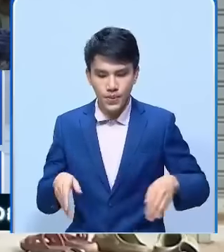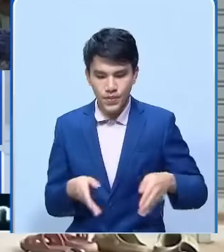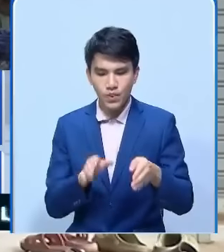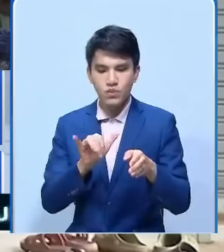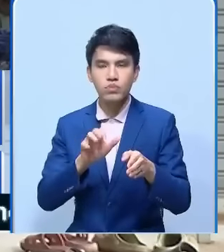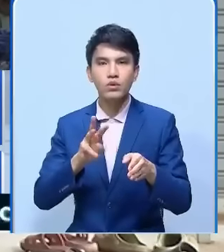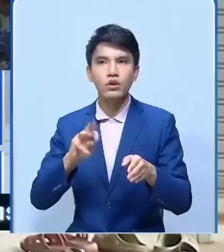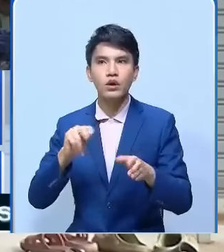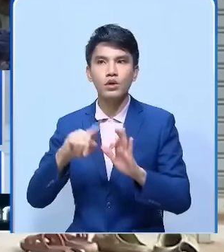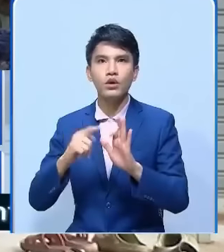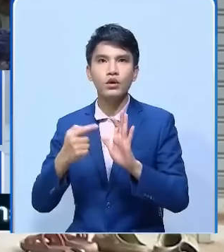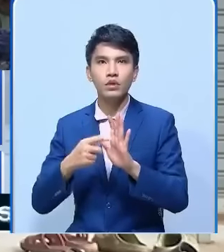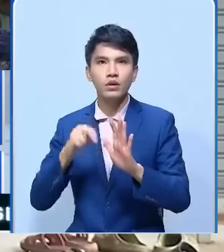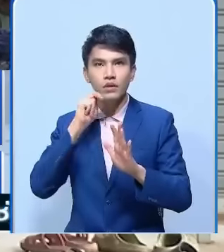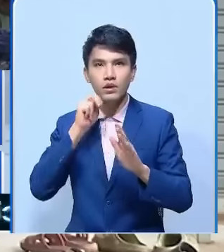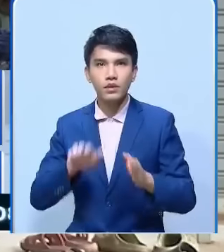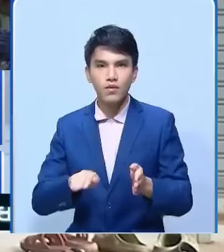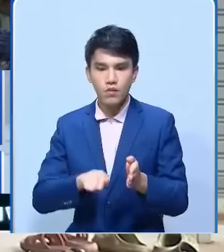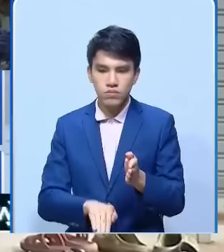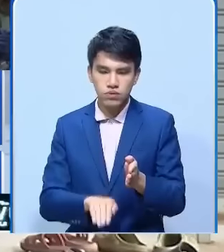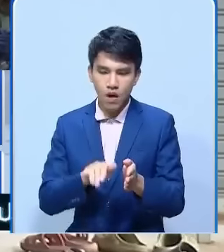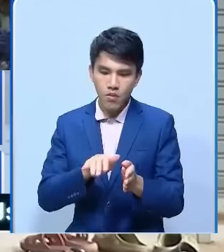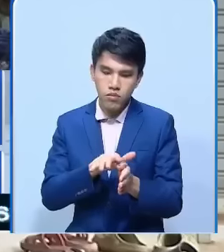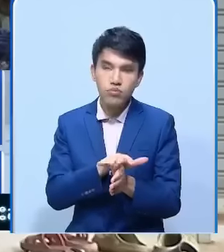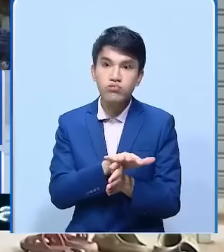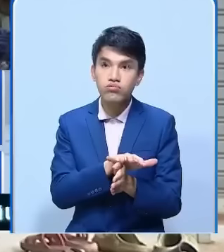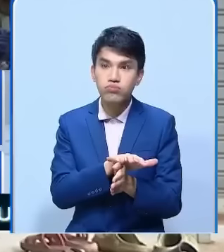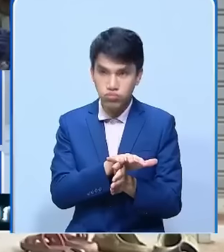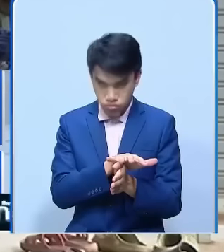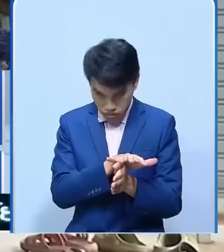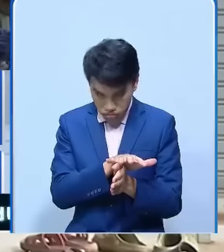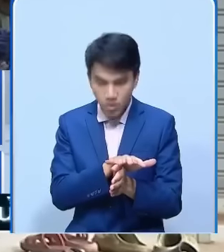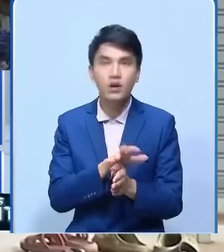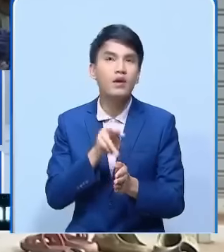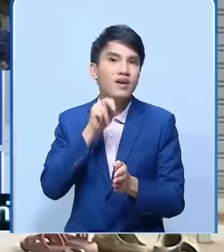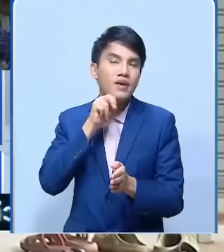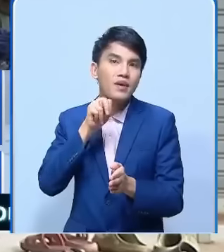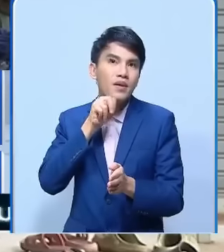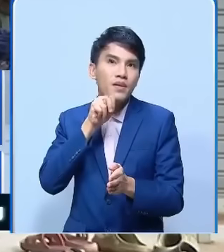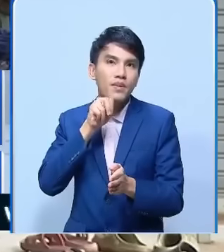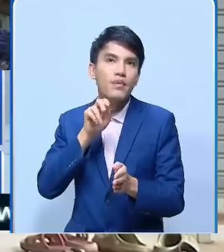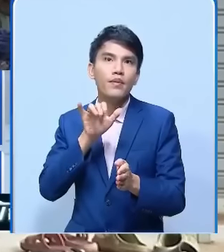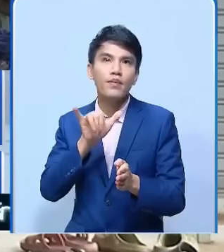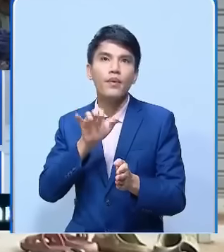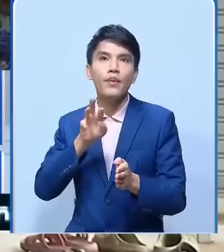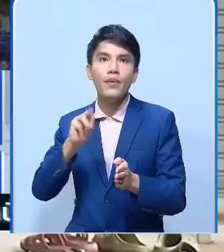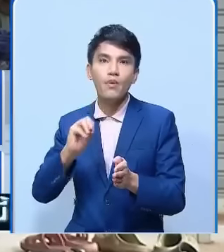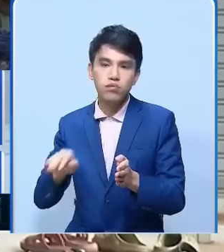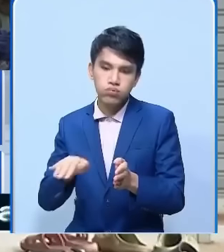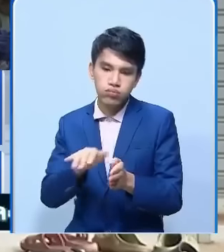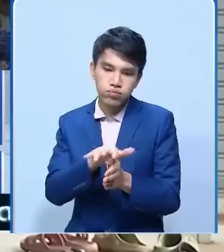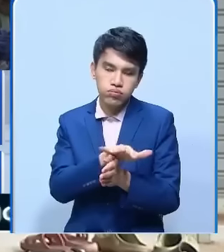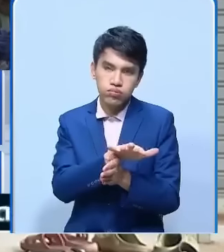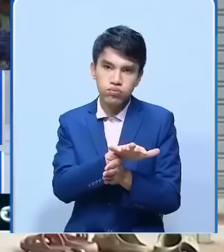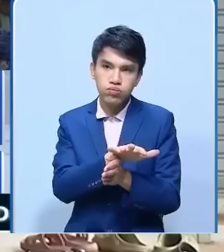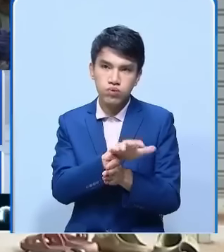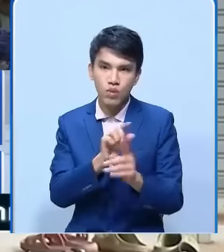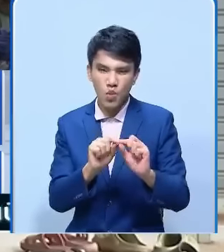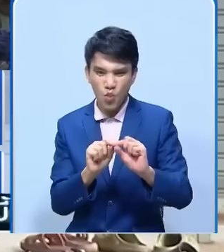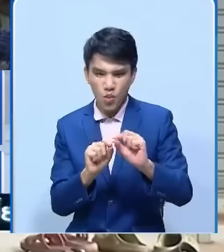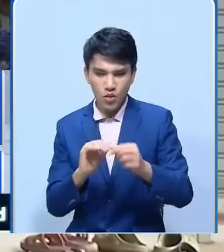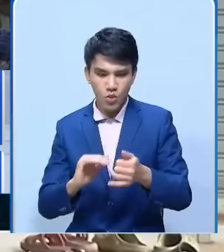ครับที่ตอนนี้น้ำได้ทะลักเข้าท่วมบ้านเรือนประชาชนนะครับซึ่งเกิดจากการที่มีการผ่านน้ำออกจากแม่น้ำยมซึ่งบางบ้านนั้นนะครับมีน้ำท่วมสูงจนมิดหัว